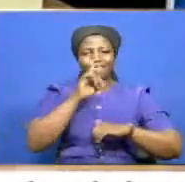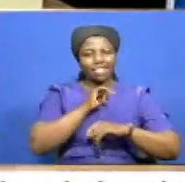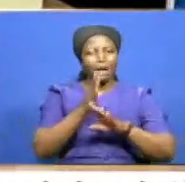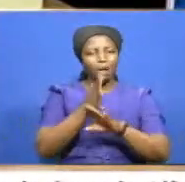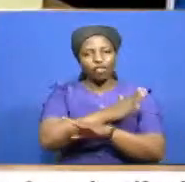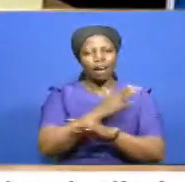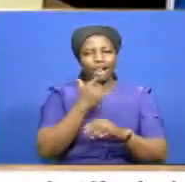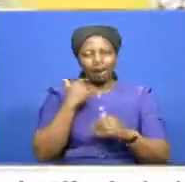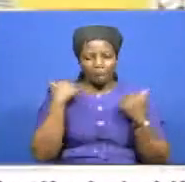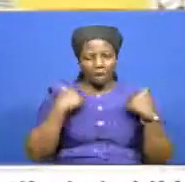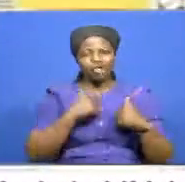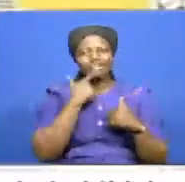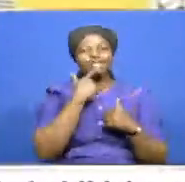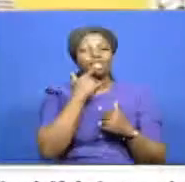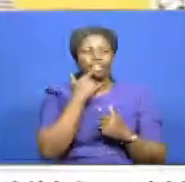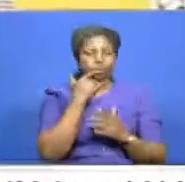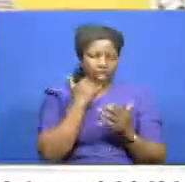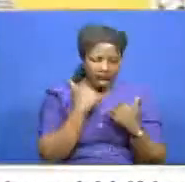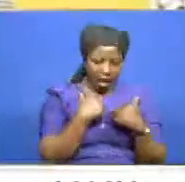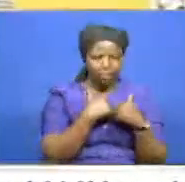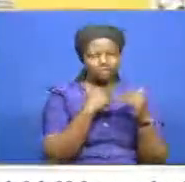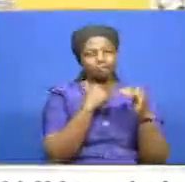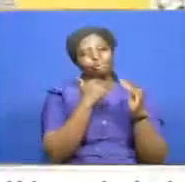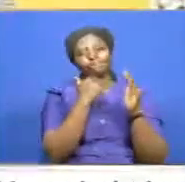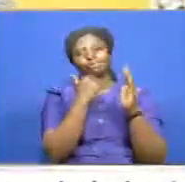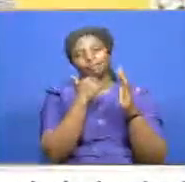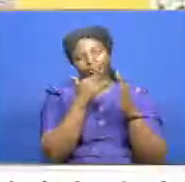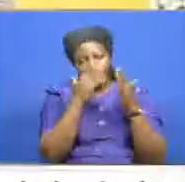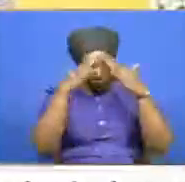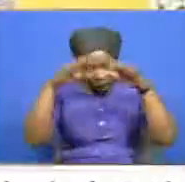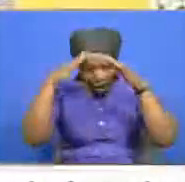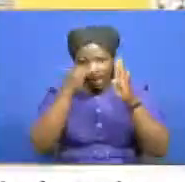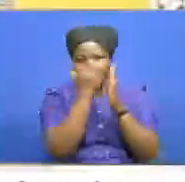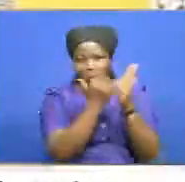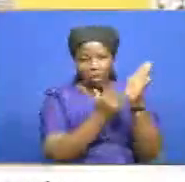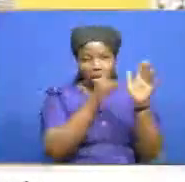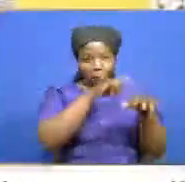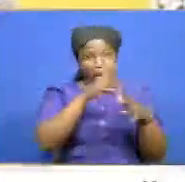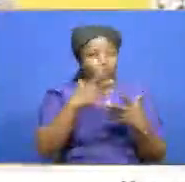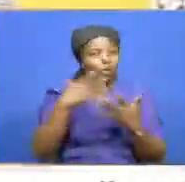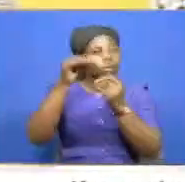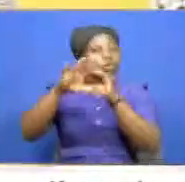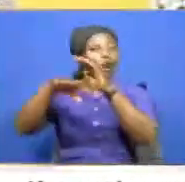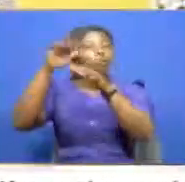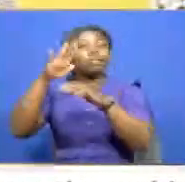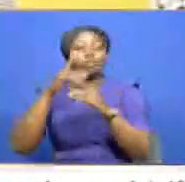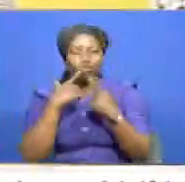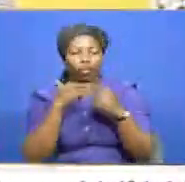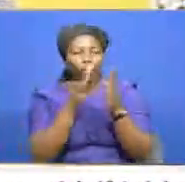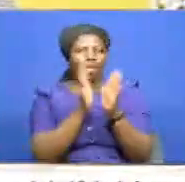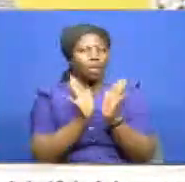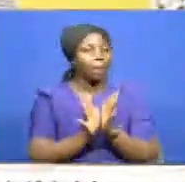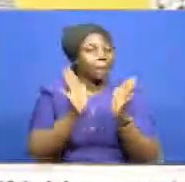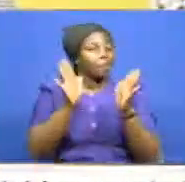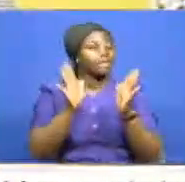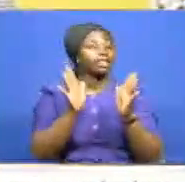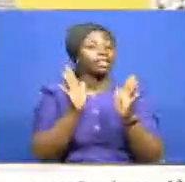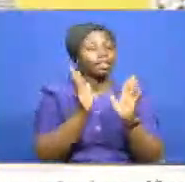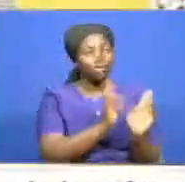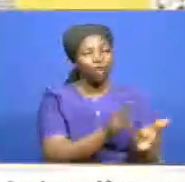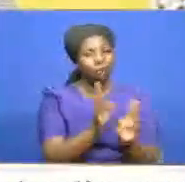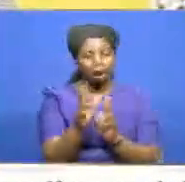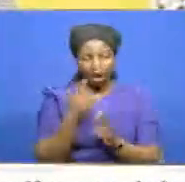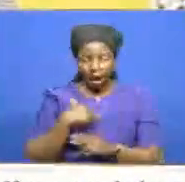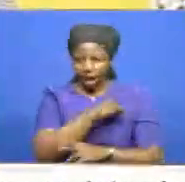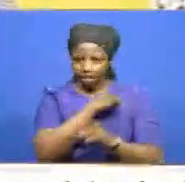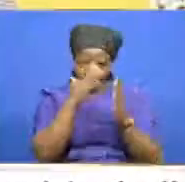na hizi outreach programs. Na outreach programs tunapoenda huko nje kwa kuongea na wananchi, huwa pia